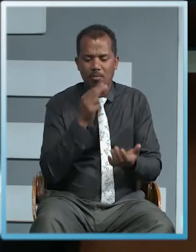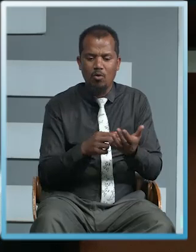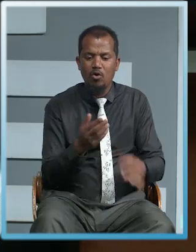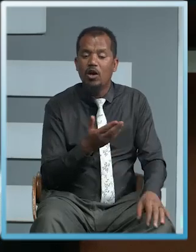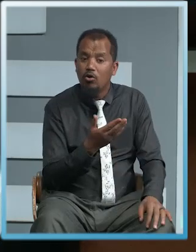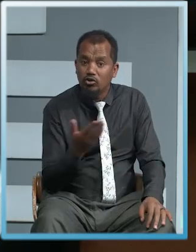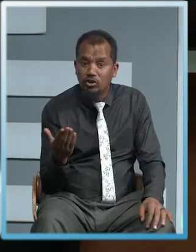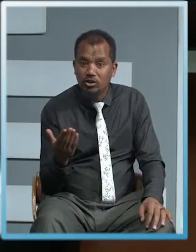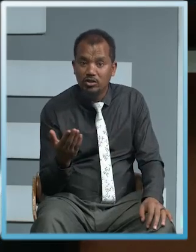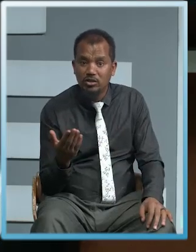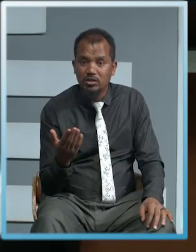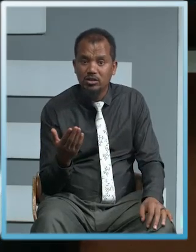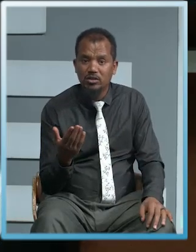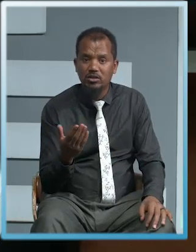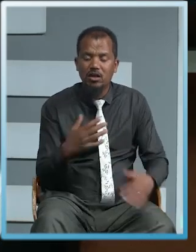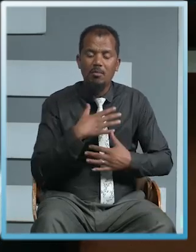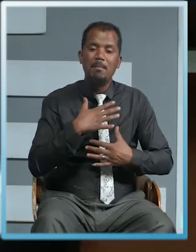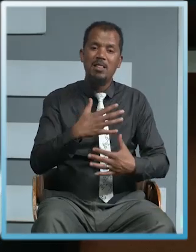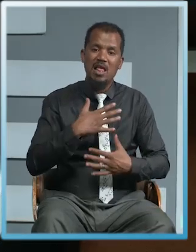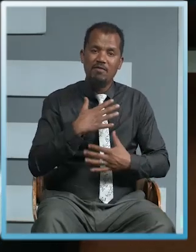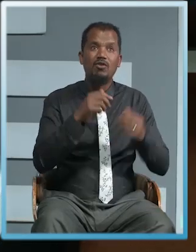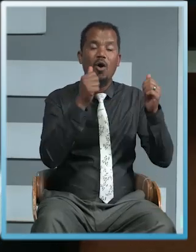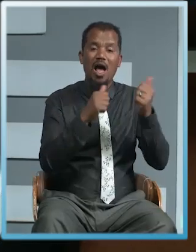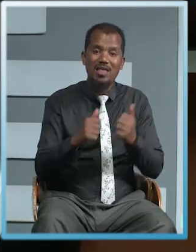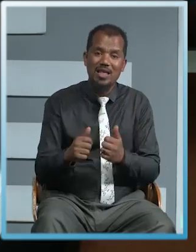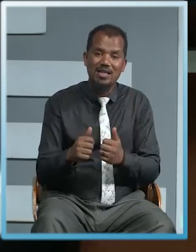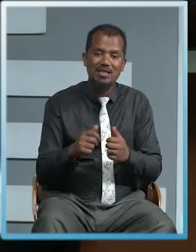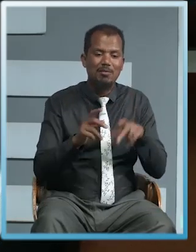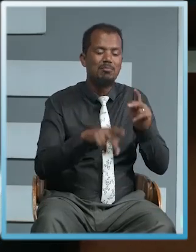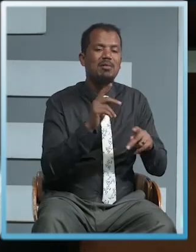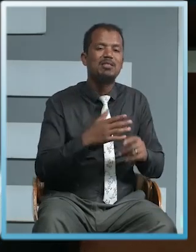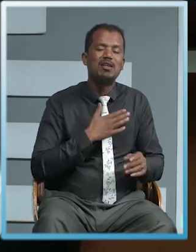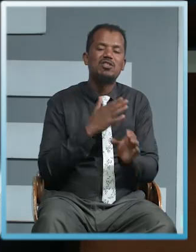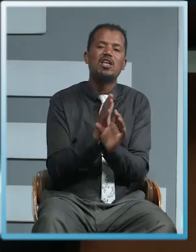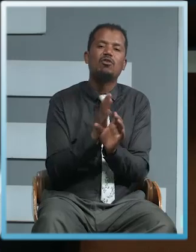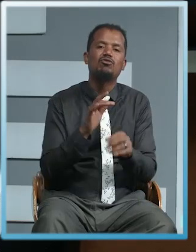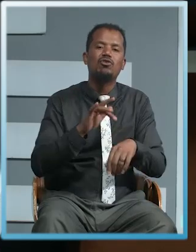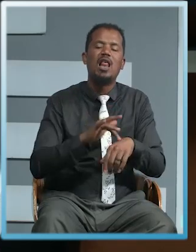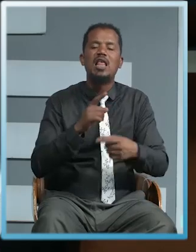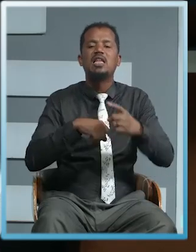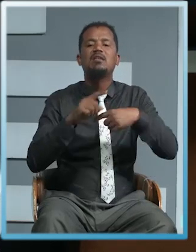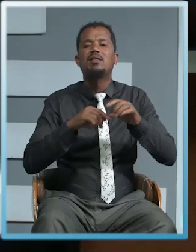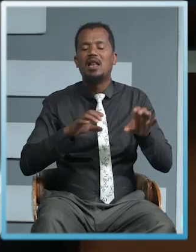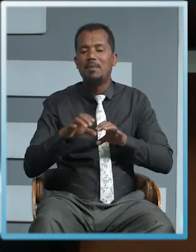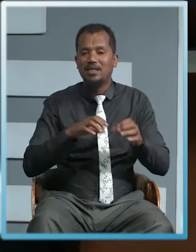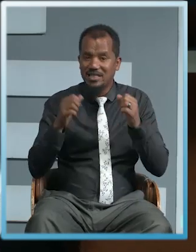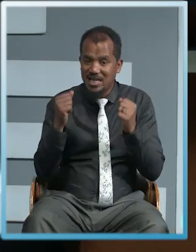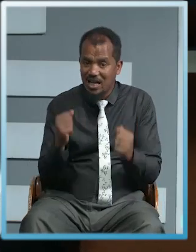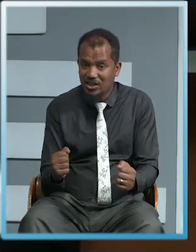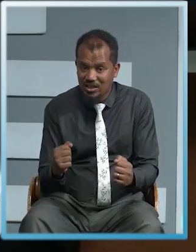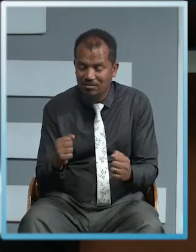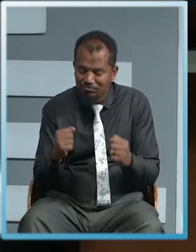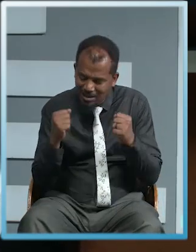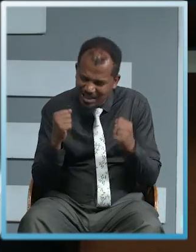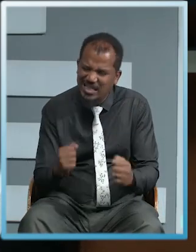گروچ به من تنفس وایر به حضبچن سایکولوژی لای اندی متا لمارگ اندیاسچل